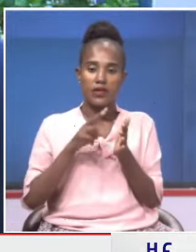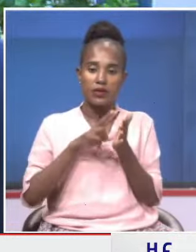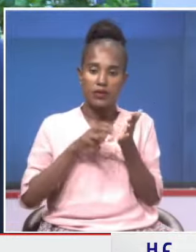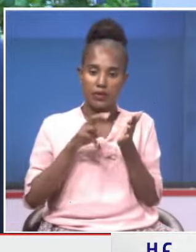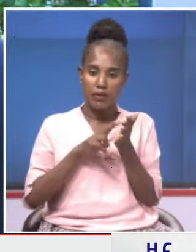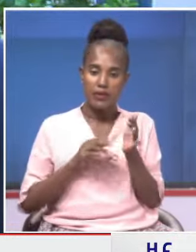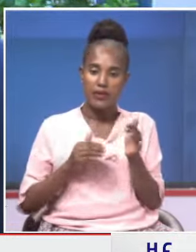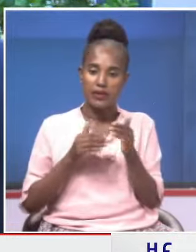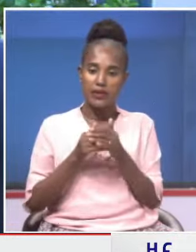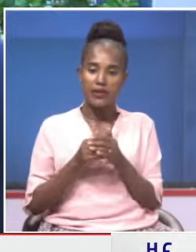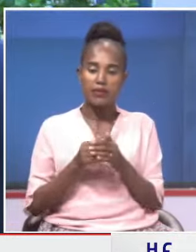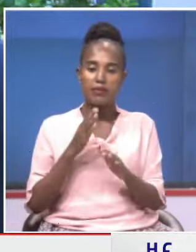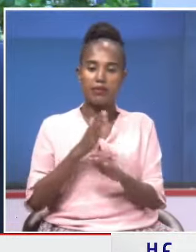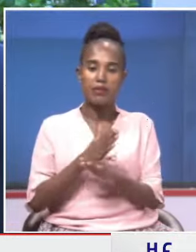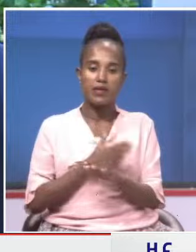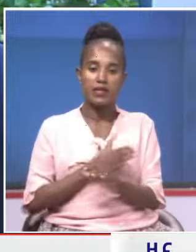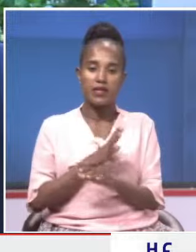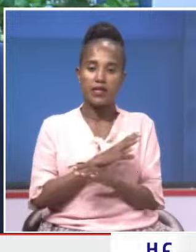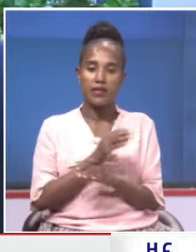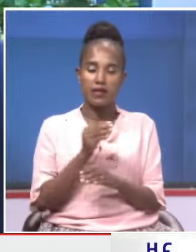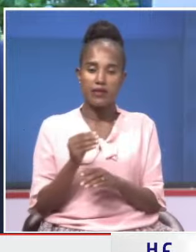እንዲደርስ የማሻሻልና